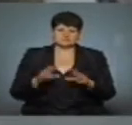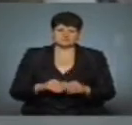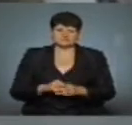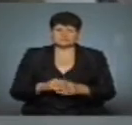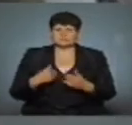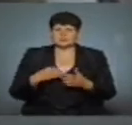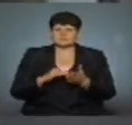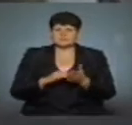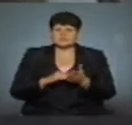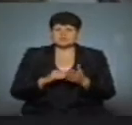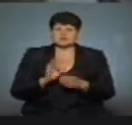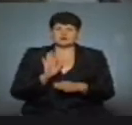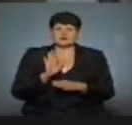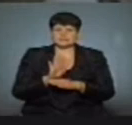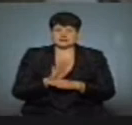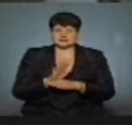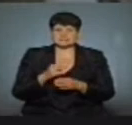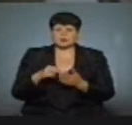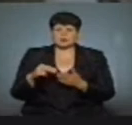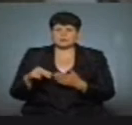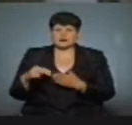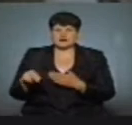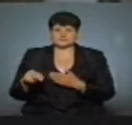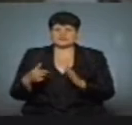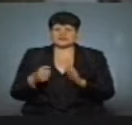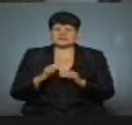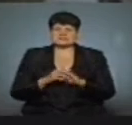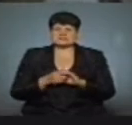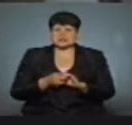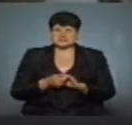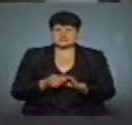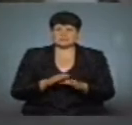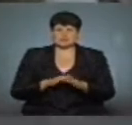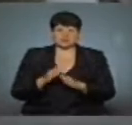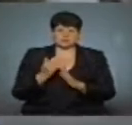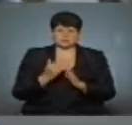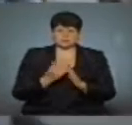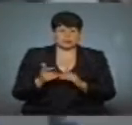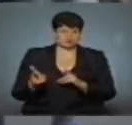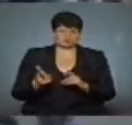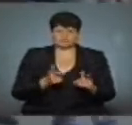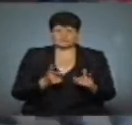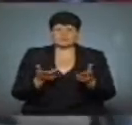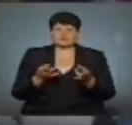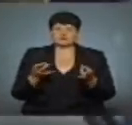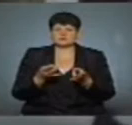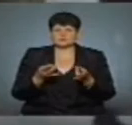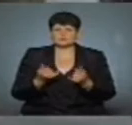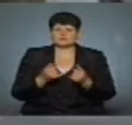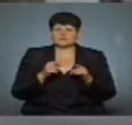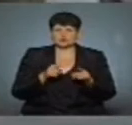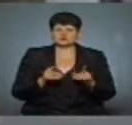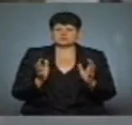Ми пишемо відповідний наказ, закупляємо деззасоби по повній програмі, готуємося, які потрібно для того,